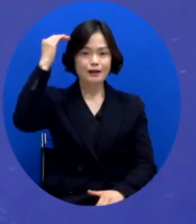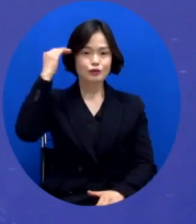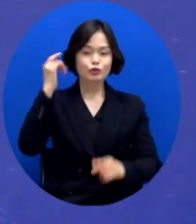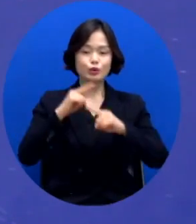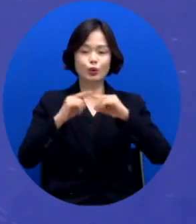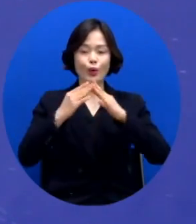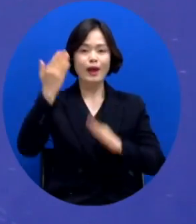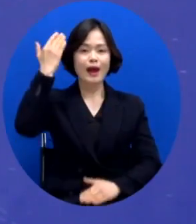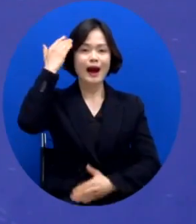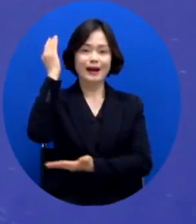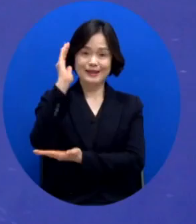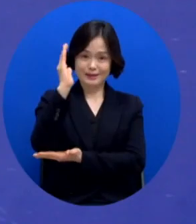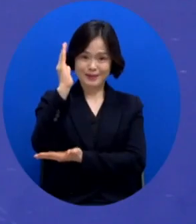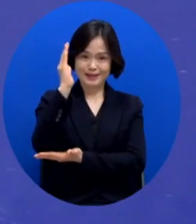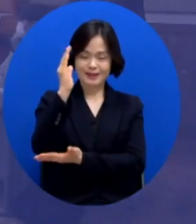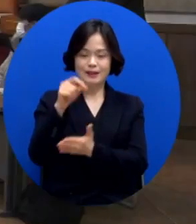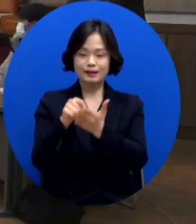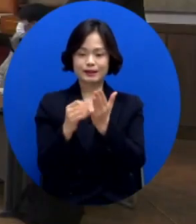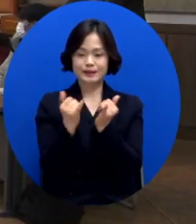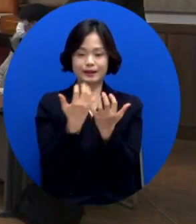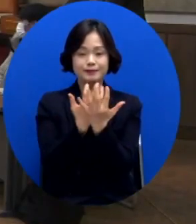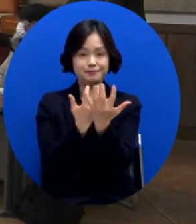개강 기자간담회를 열었습니다.